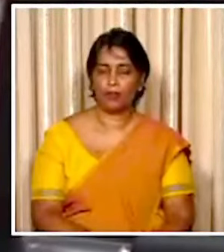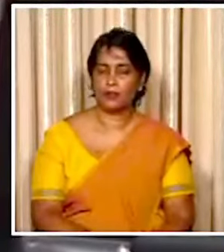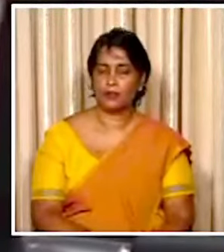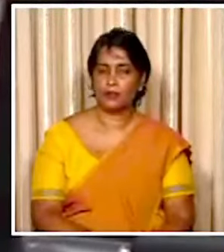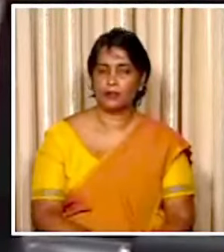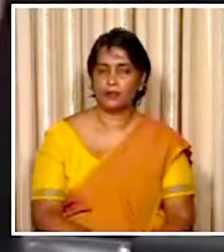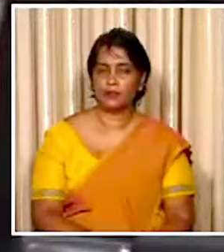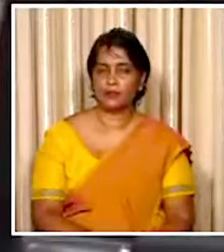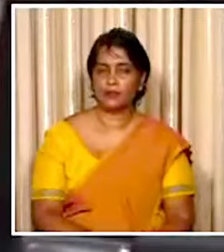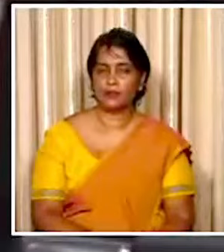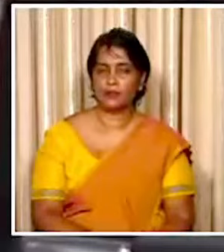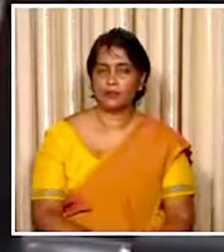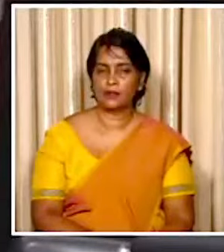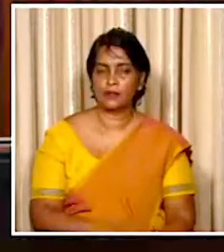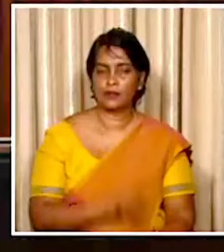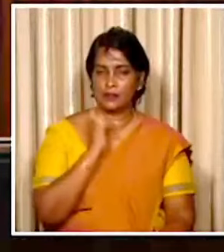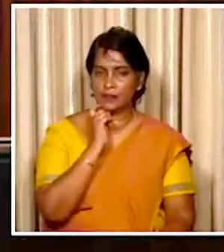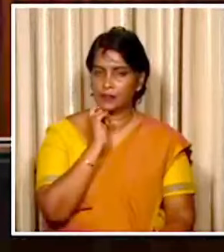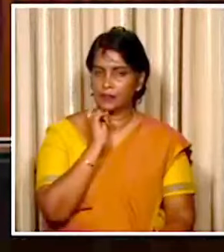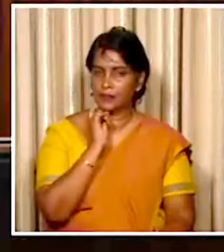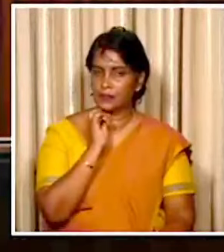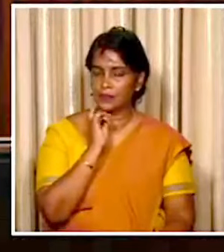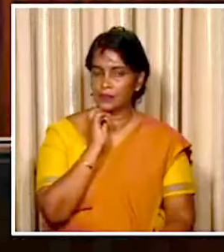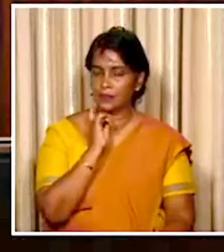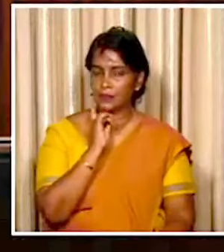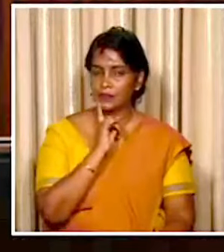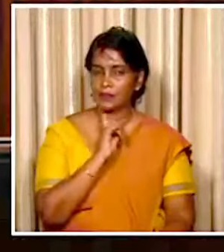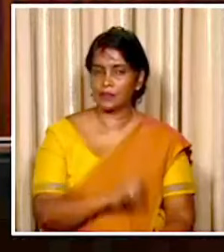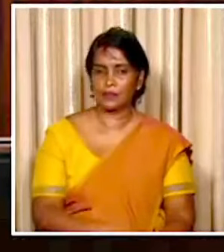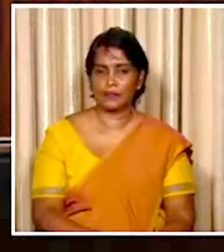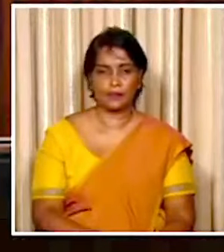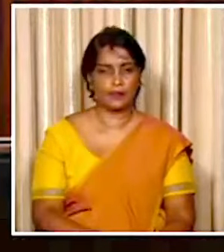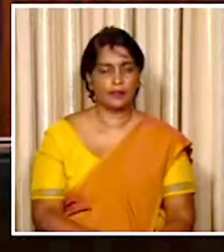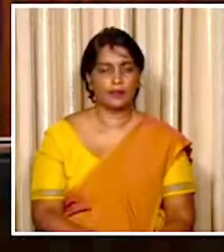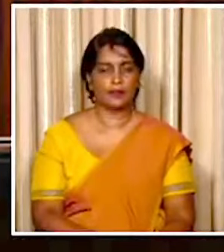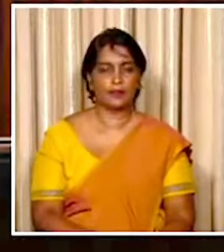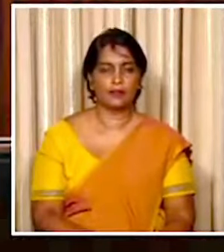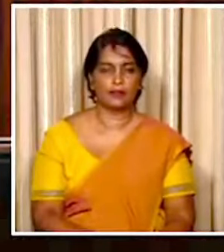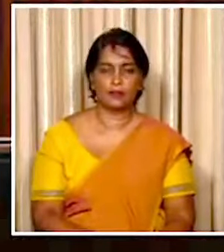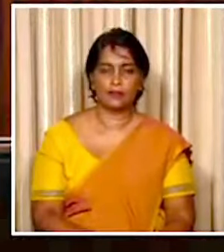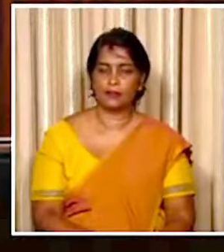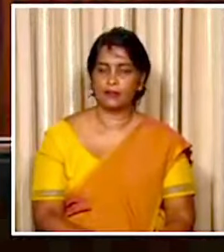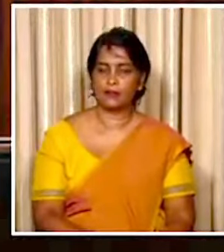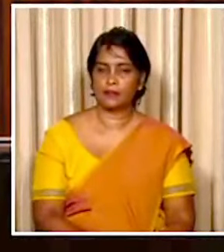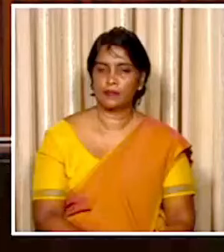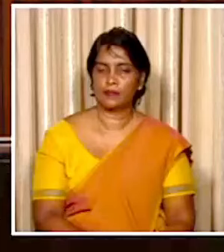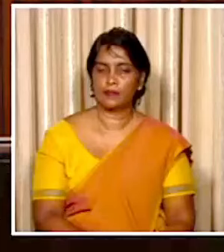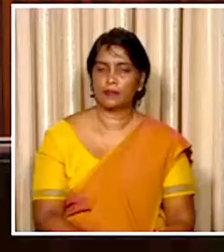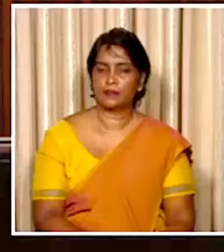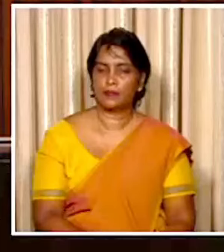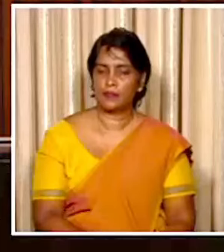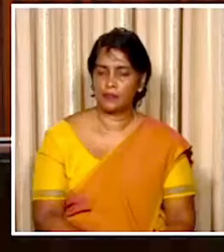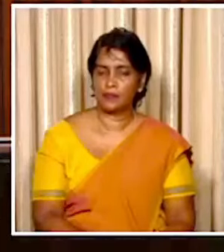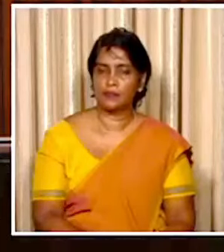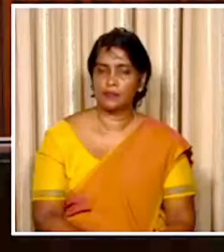කතානායකතුමනි. දෙවෙනි වර කියවීම ඇගරැසීමේ පැයක් බැගෙරුවා